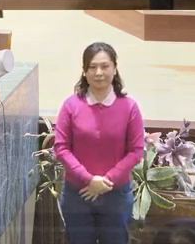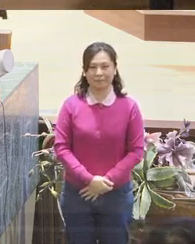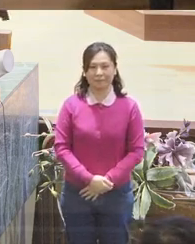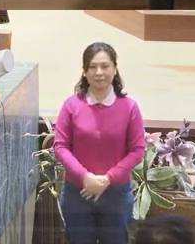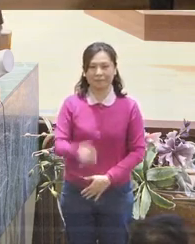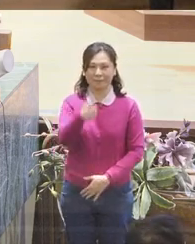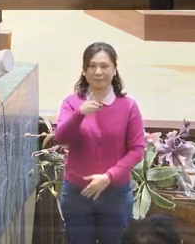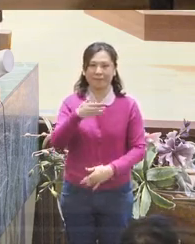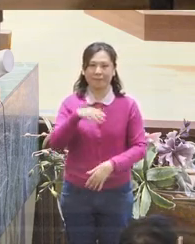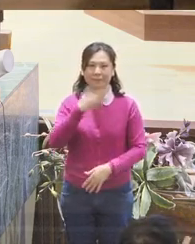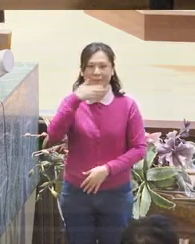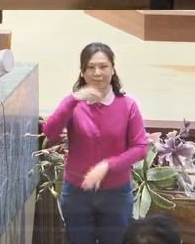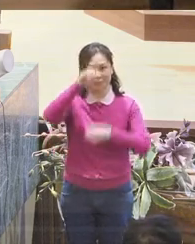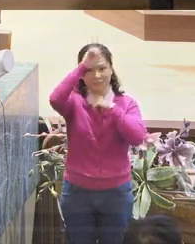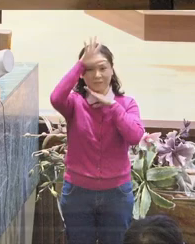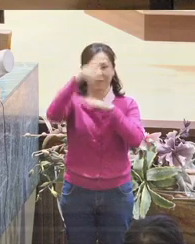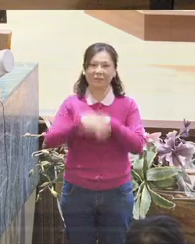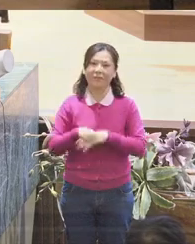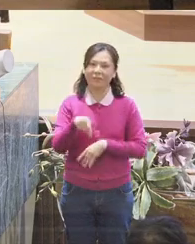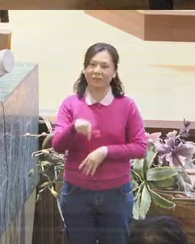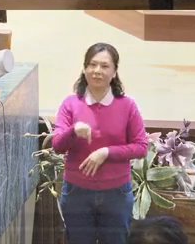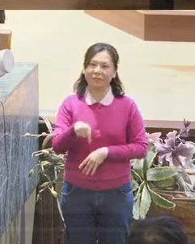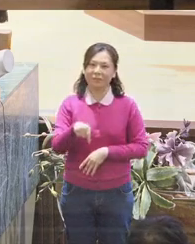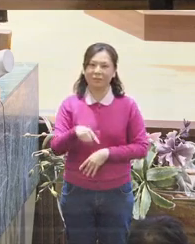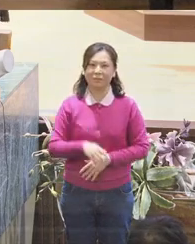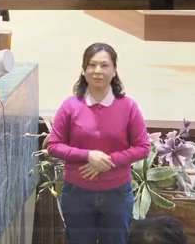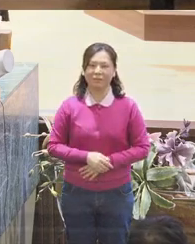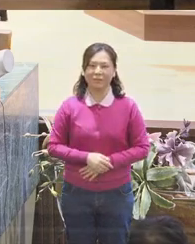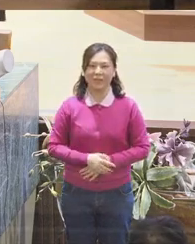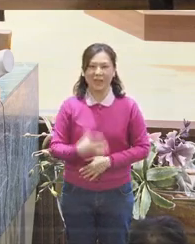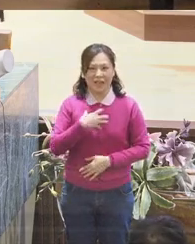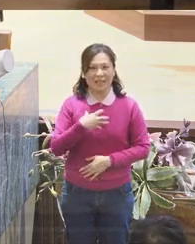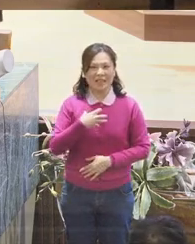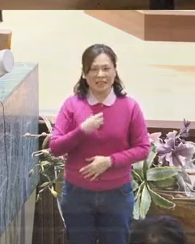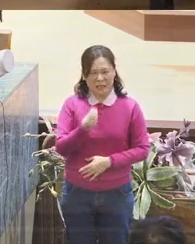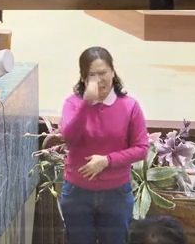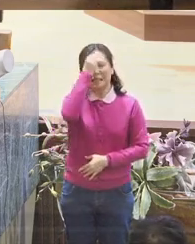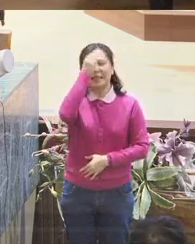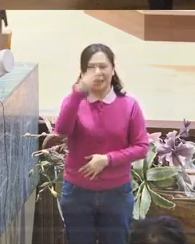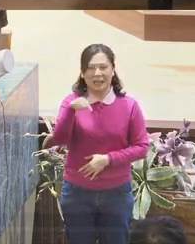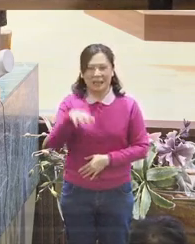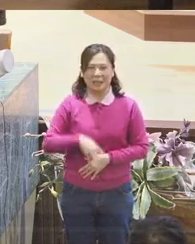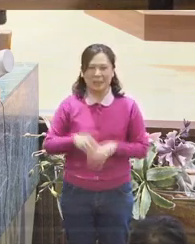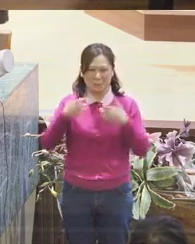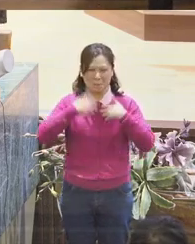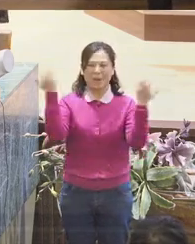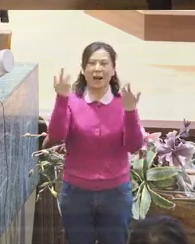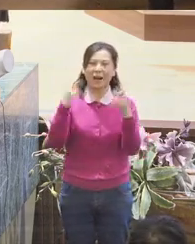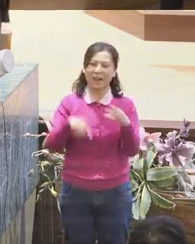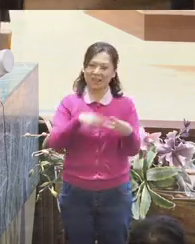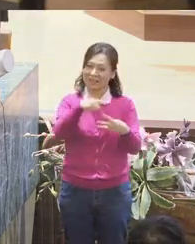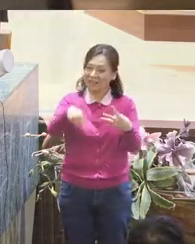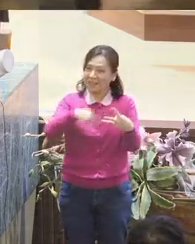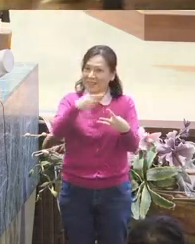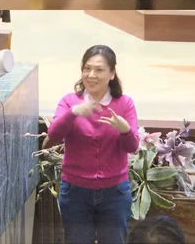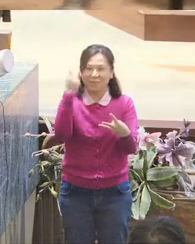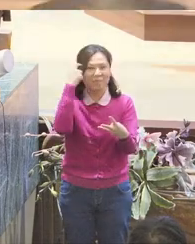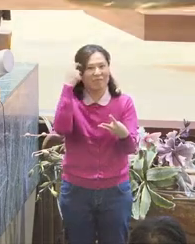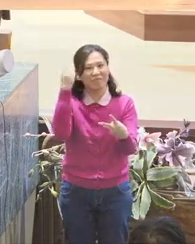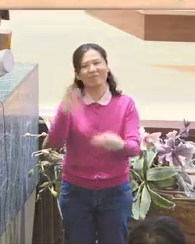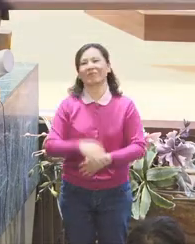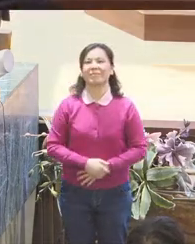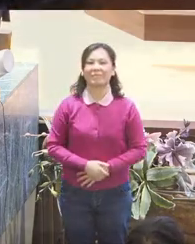我们谢谢唐凤前面带来了一个兢兢业业目目的三个观